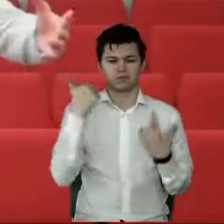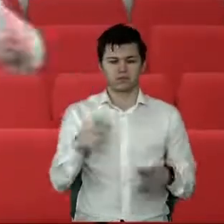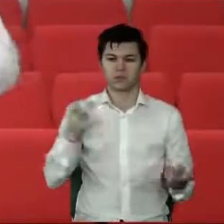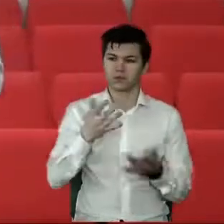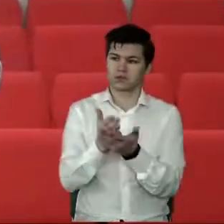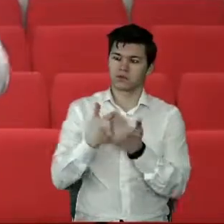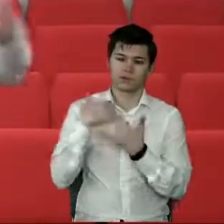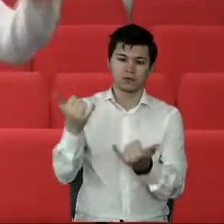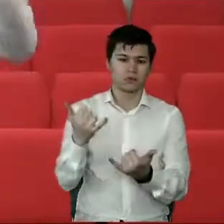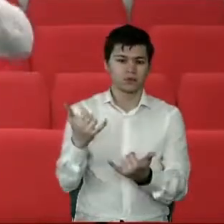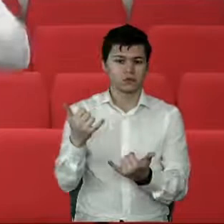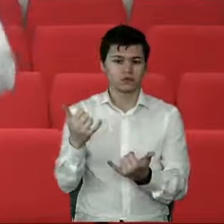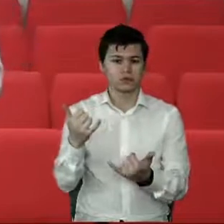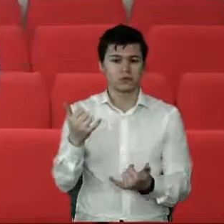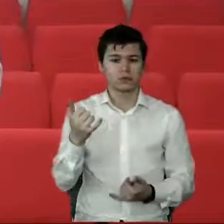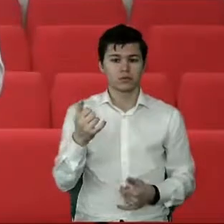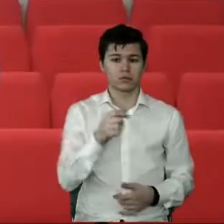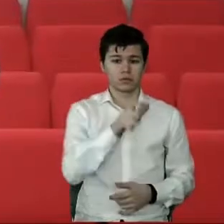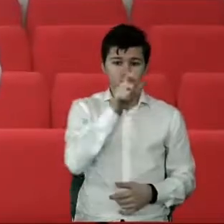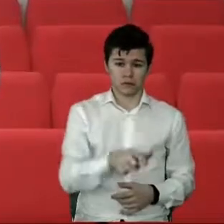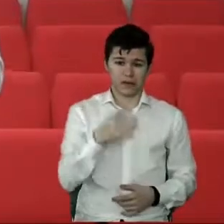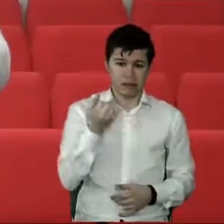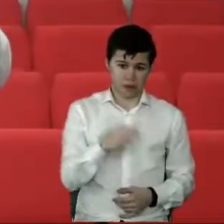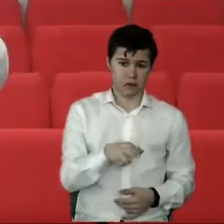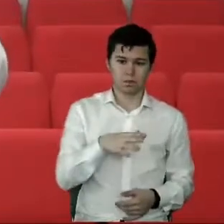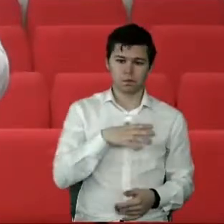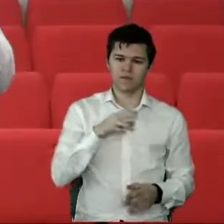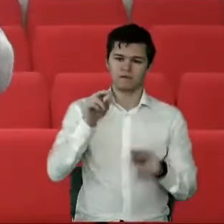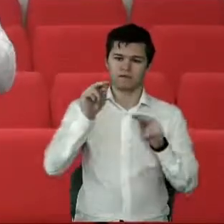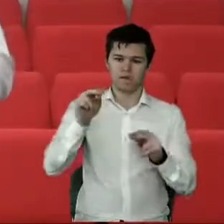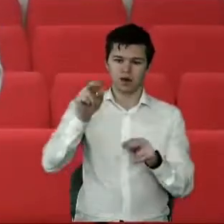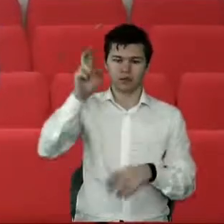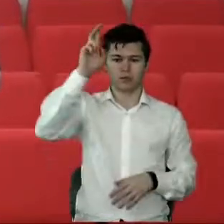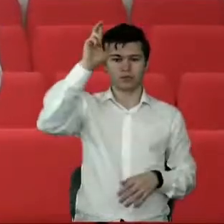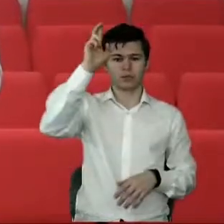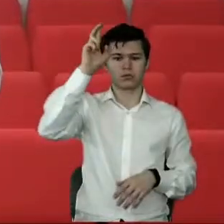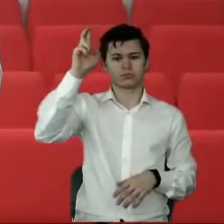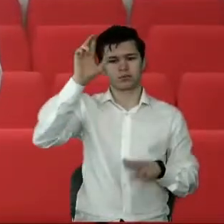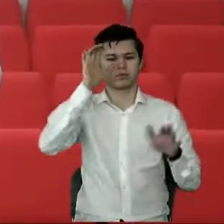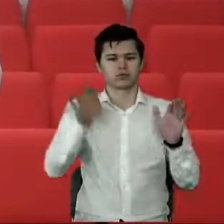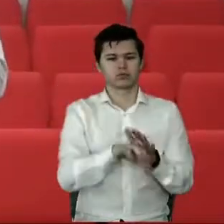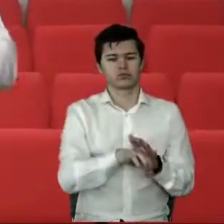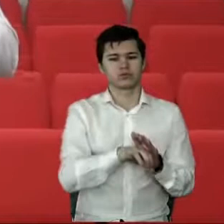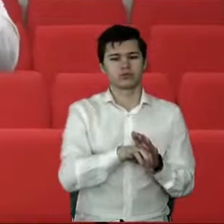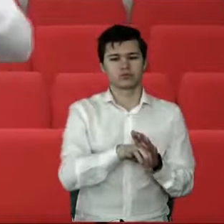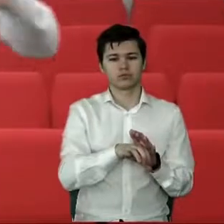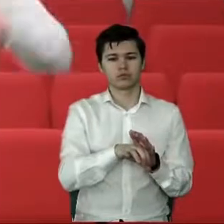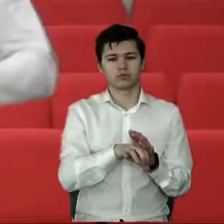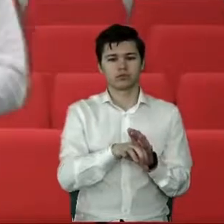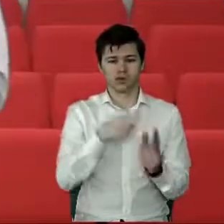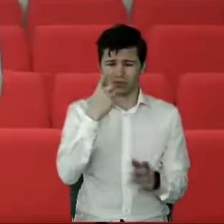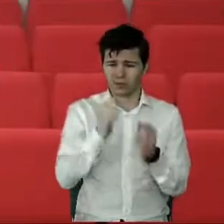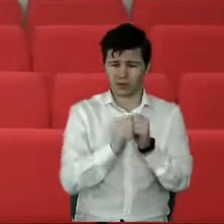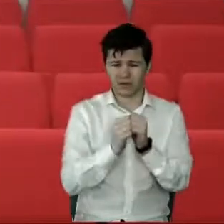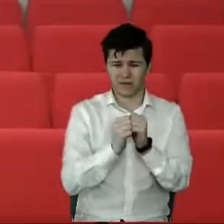остался верен Господу, Бог прислушивается к его словам. Одна молитва одного человека. И как много она